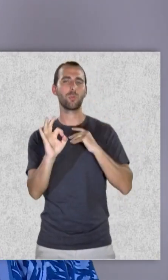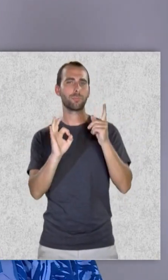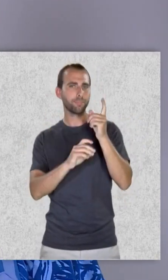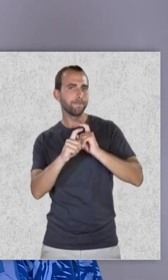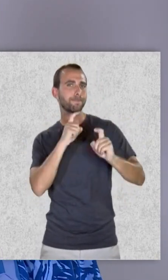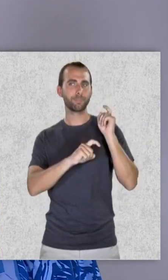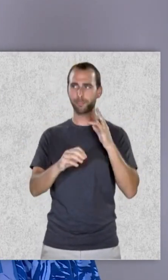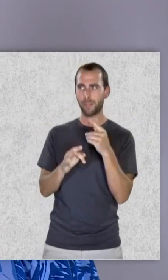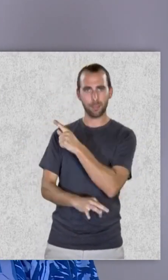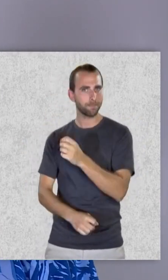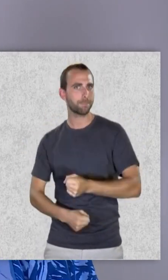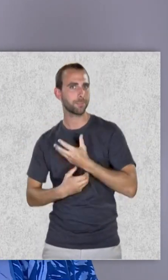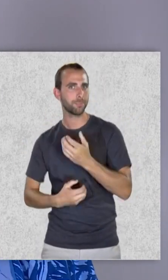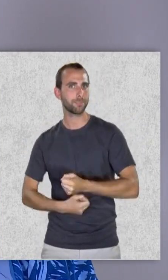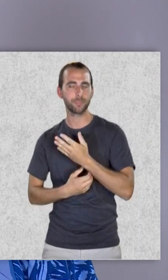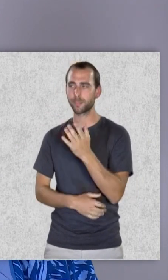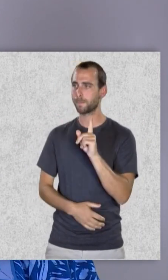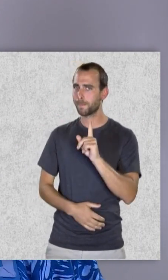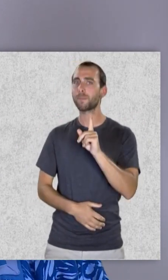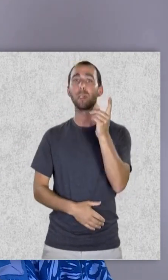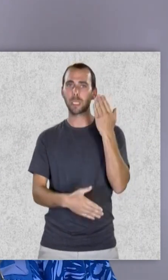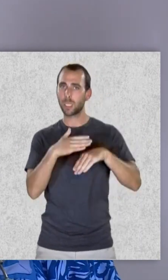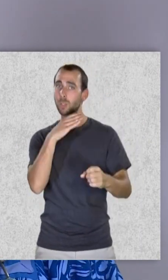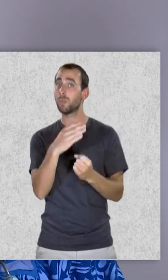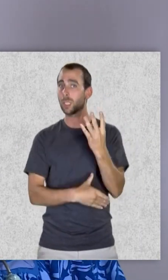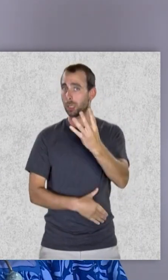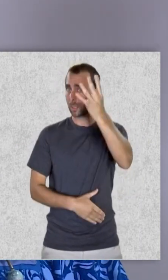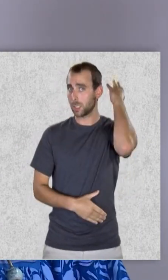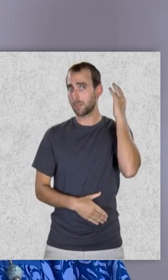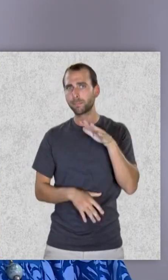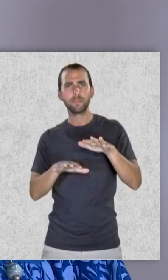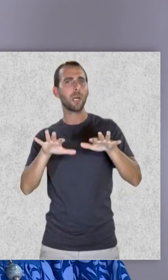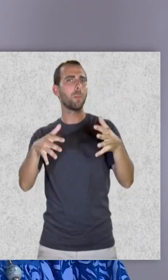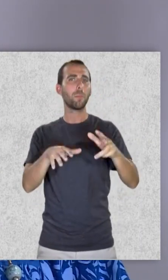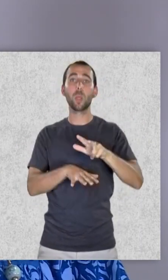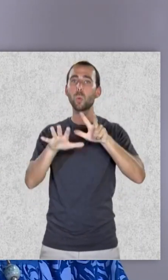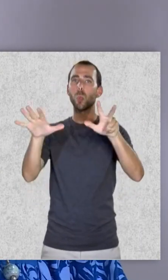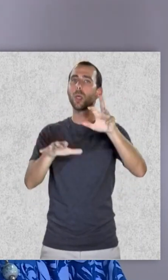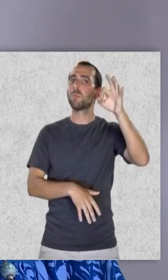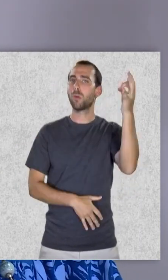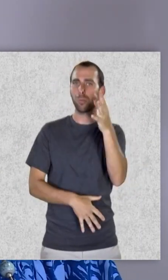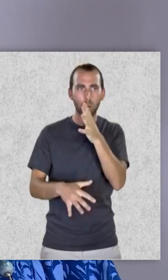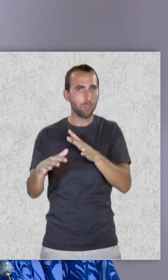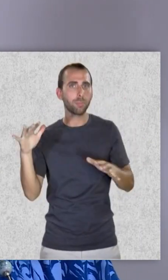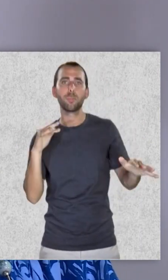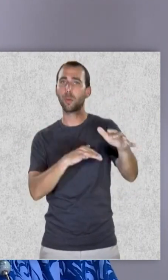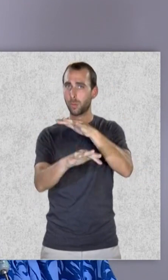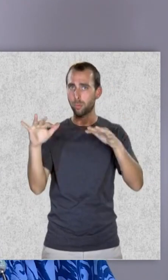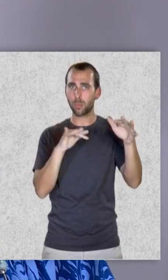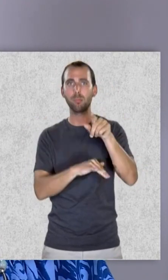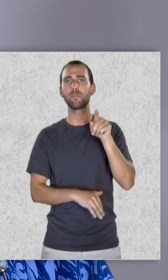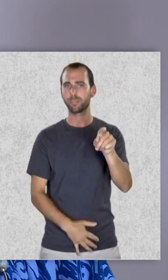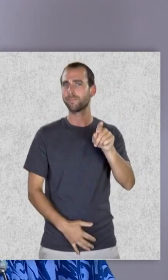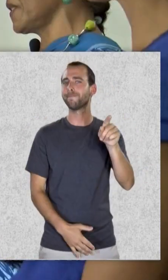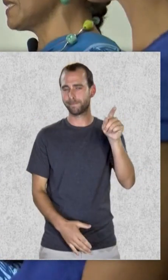dit, sachant qu'en Nouvelle-Calédonie, il y a à peu près 8% de personnes qui sont atteintes